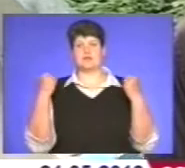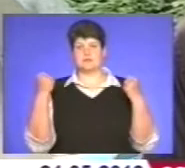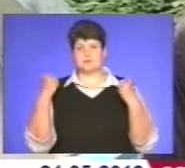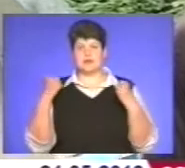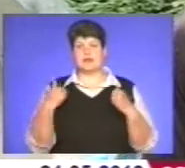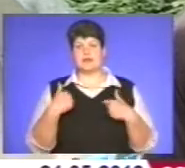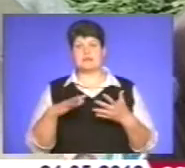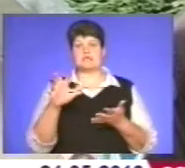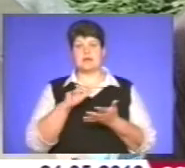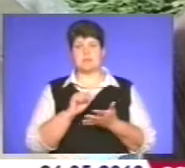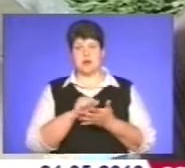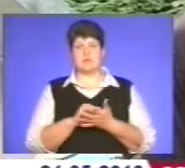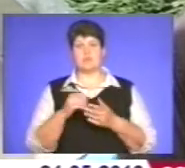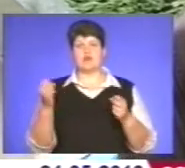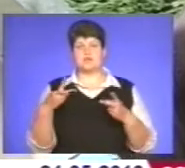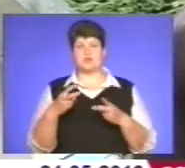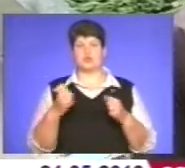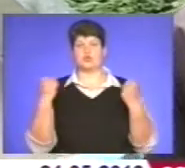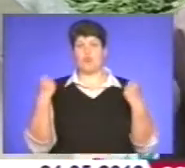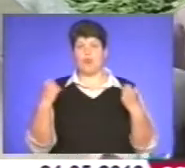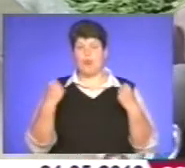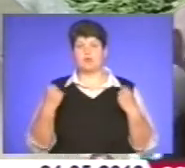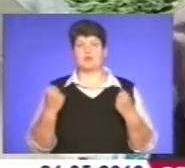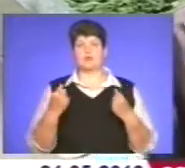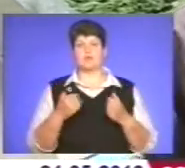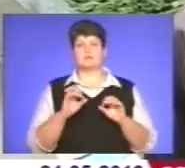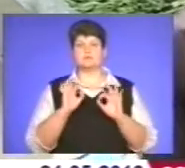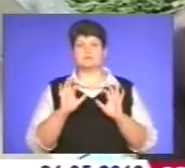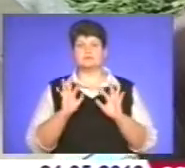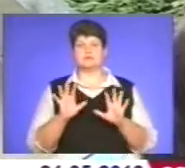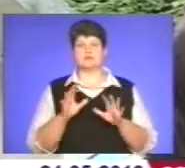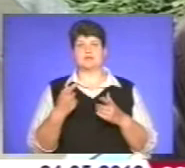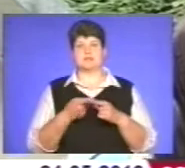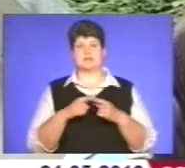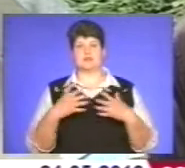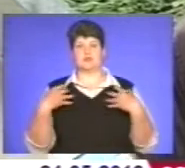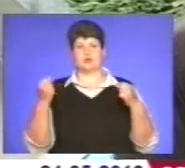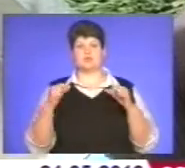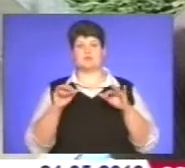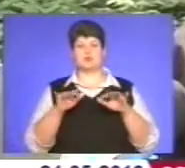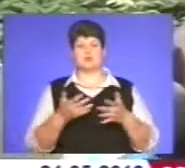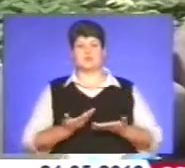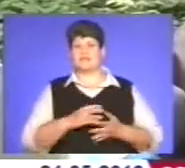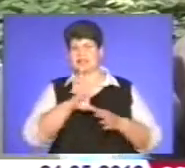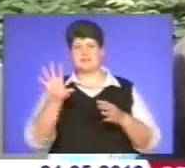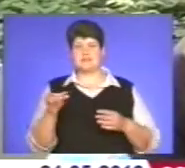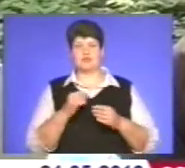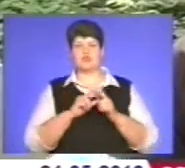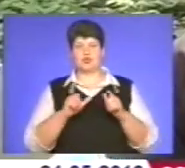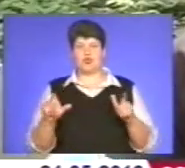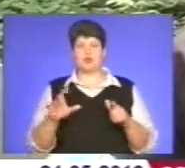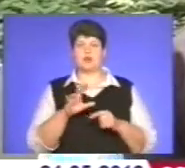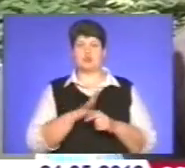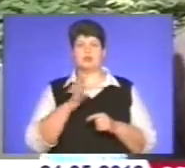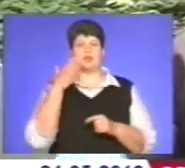так як я займаюся професійно спортом і пропагандую цей здоровий образ життя для всіх. В школі навчатися